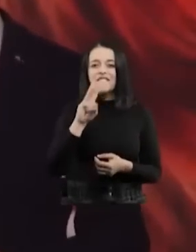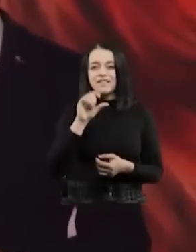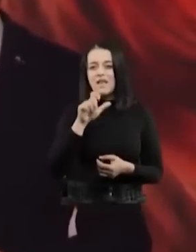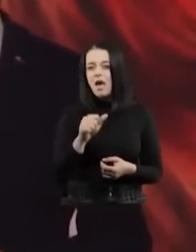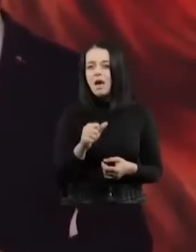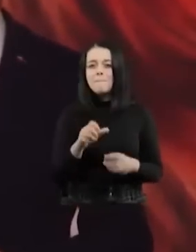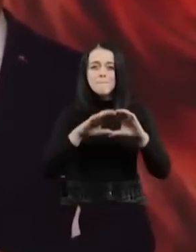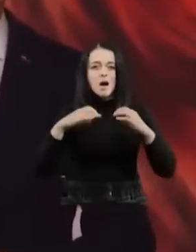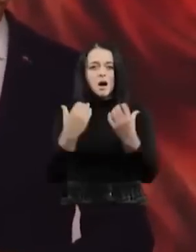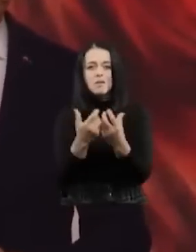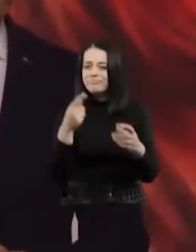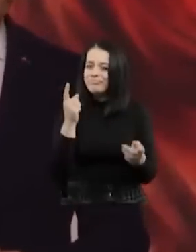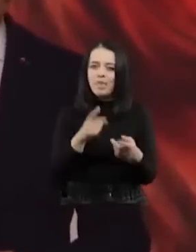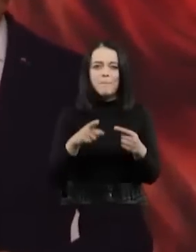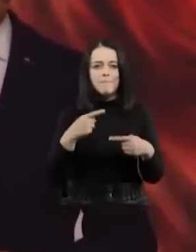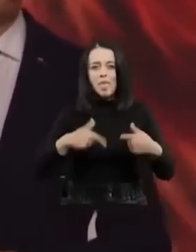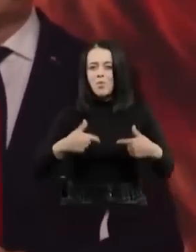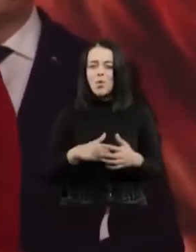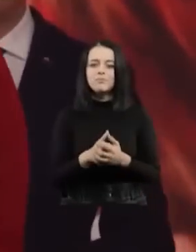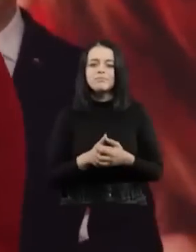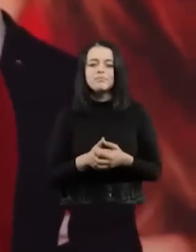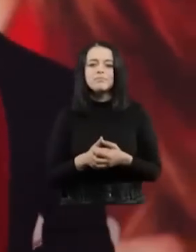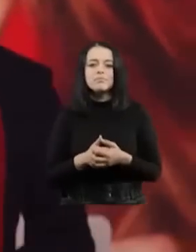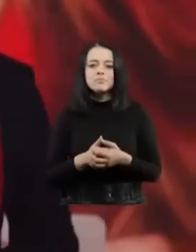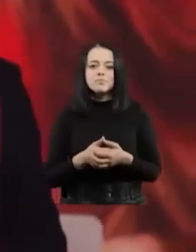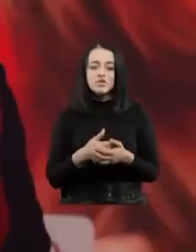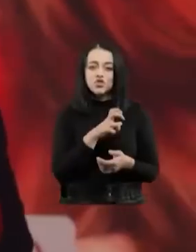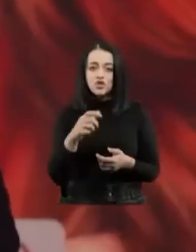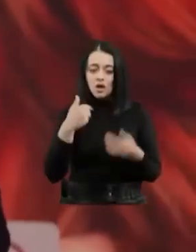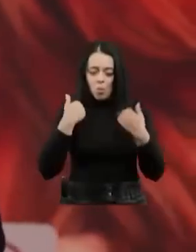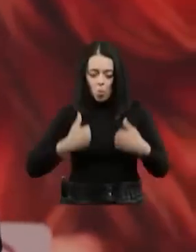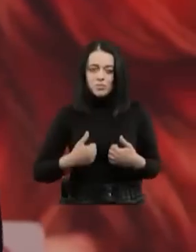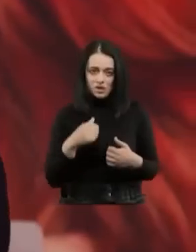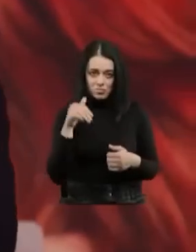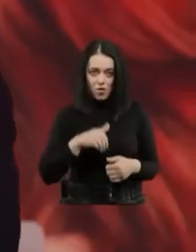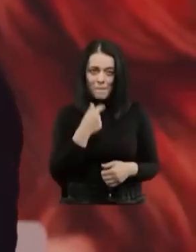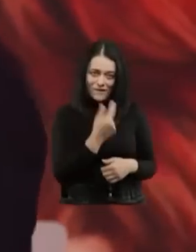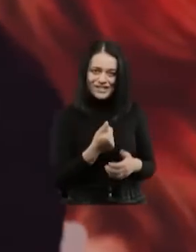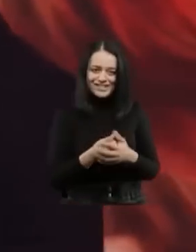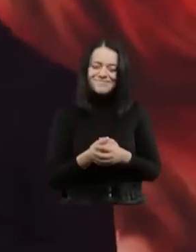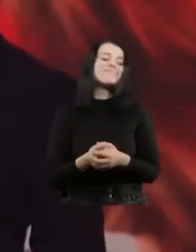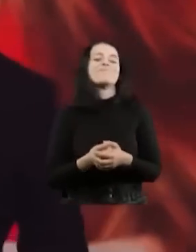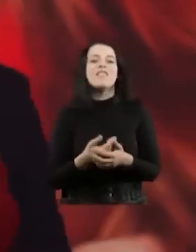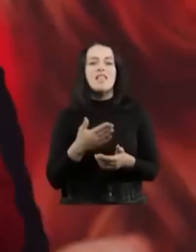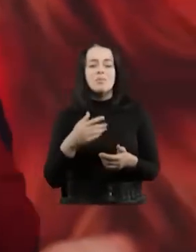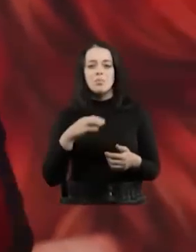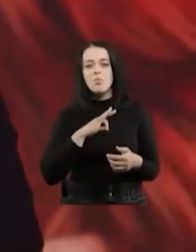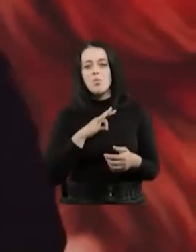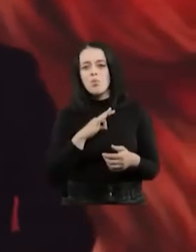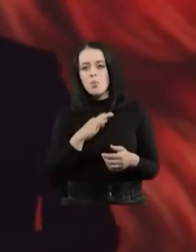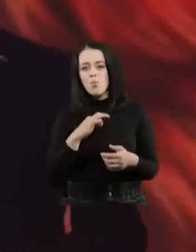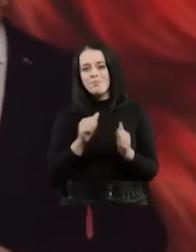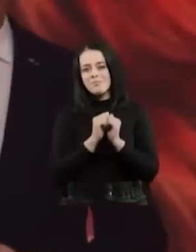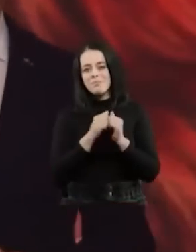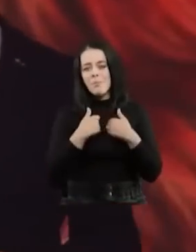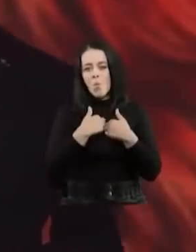bo to jest moim zdaniem bardzo ciekawa sytuacja. Może to będzie tylko na zasadzie takiej, że sentymentem się złączymy i będziemy dalej ten wózek